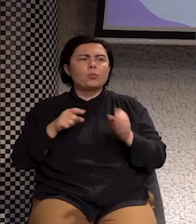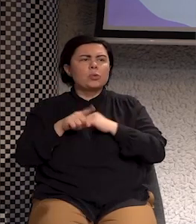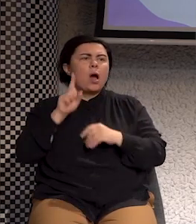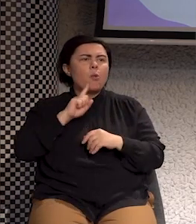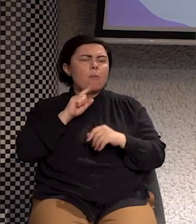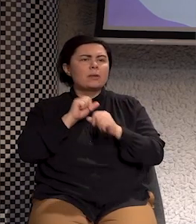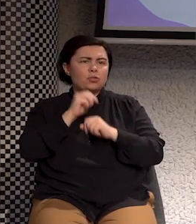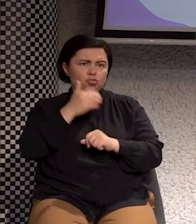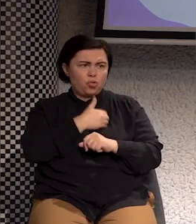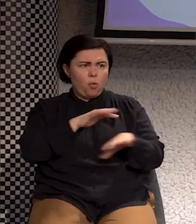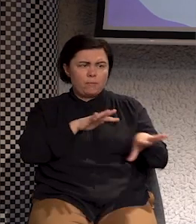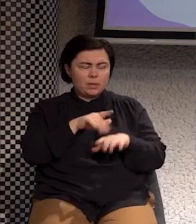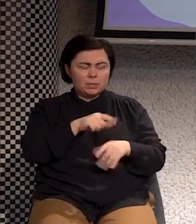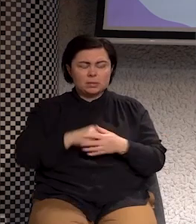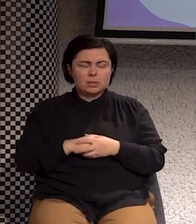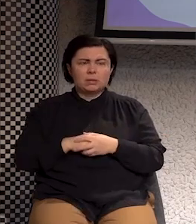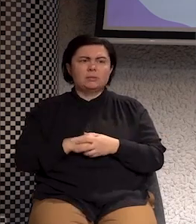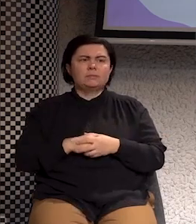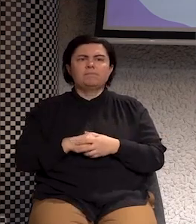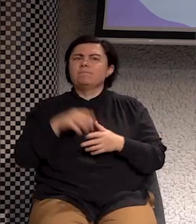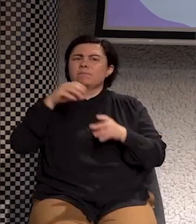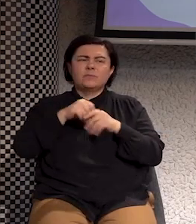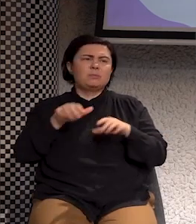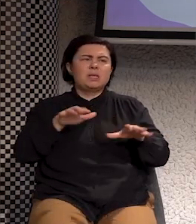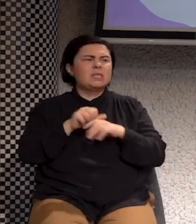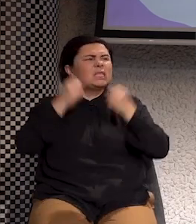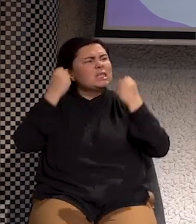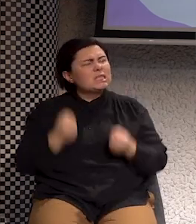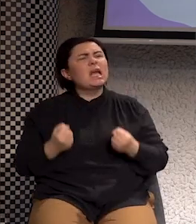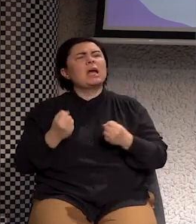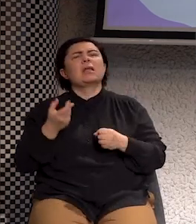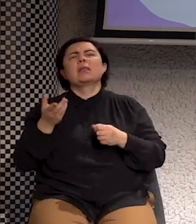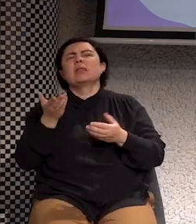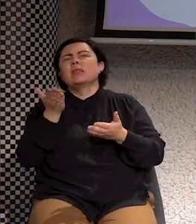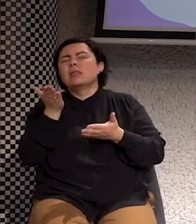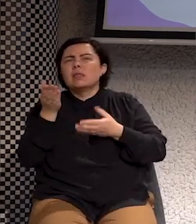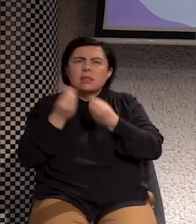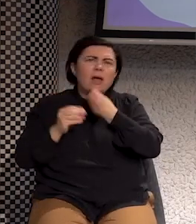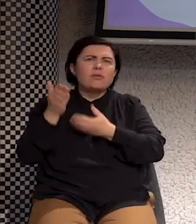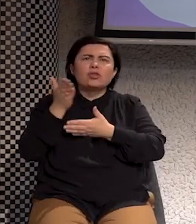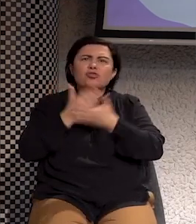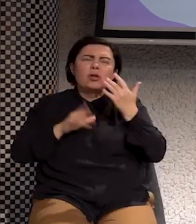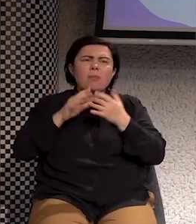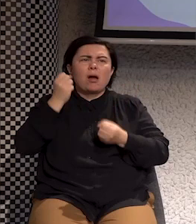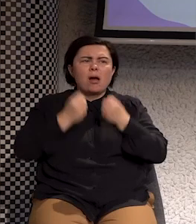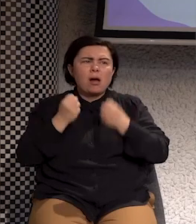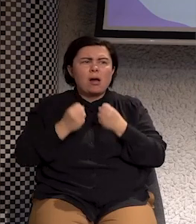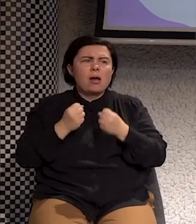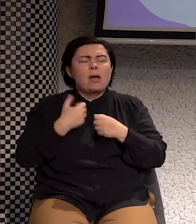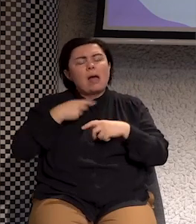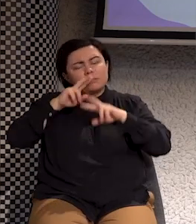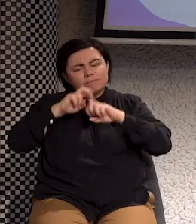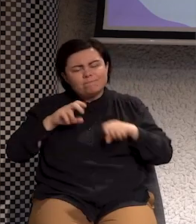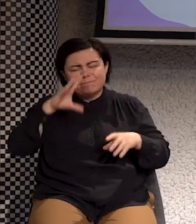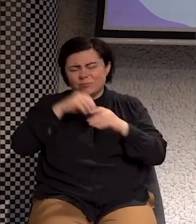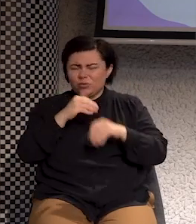jest szkoła. Że jest im po prostu ciężko, że to była największa część jakby takich trudności, których oni doświadczali, jak sobie robią retrospekcję, że